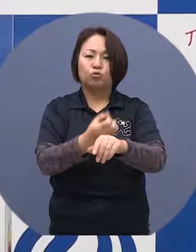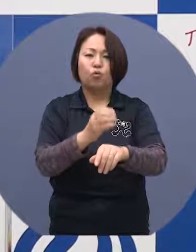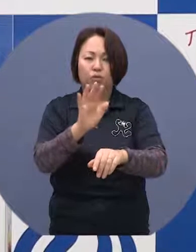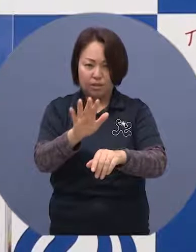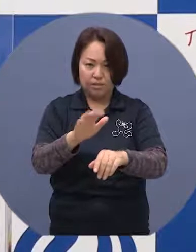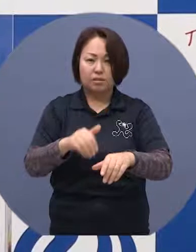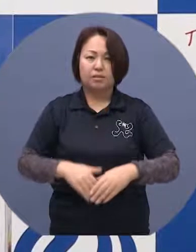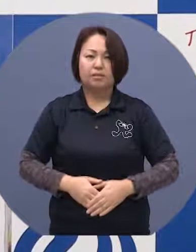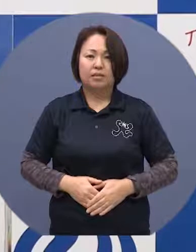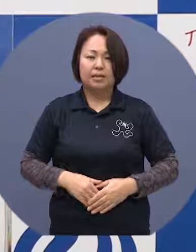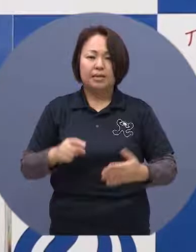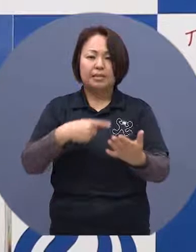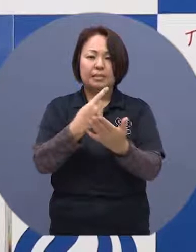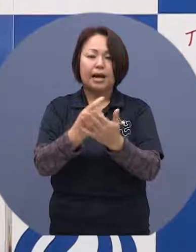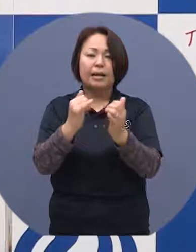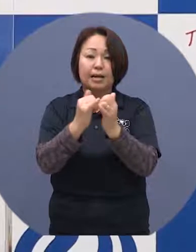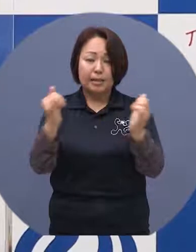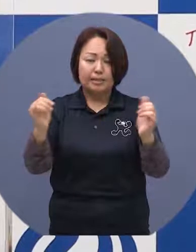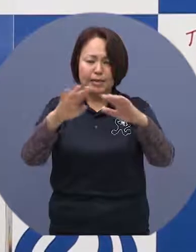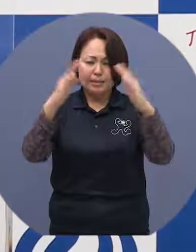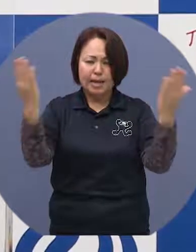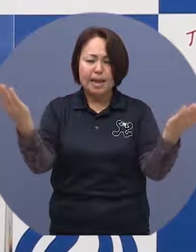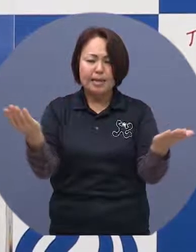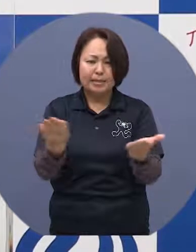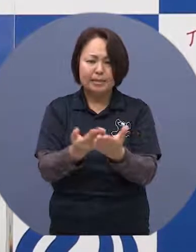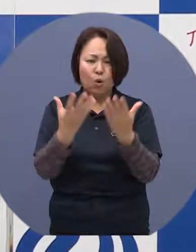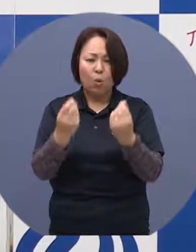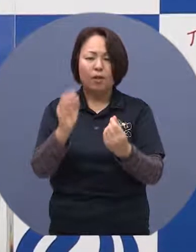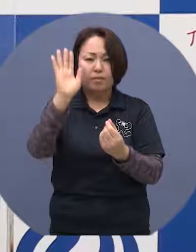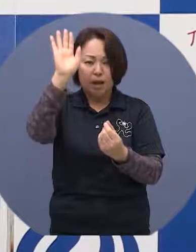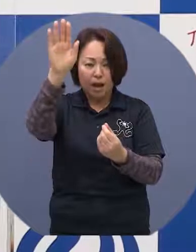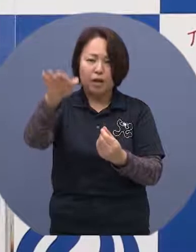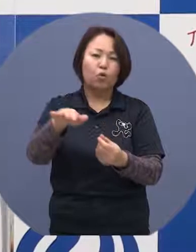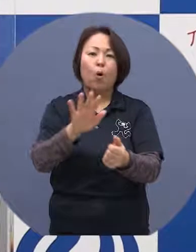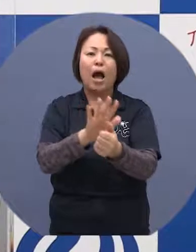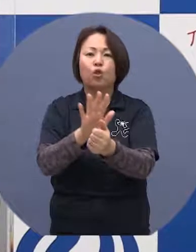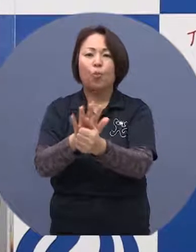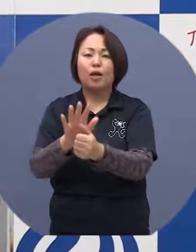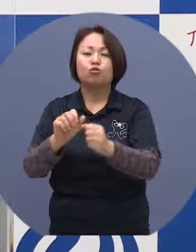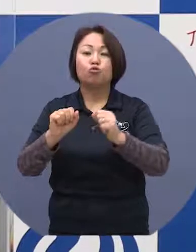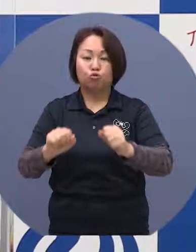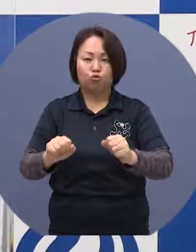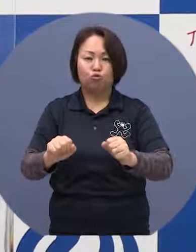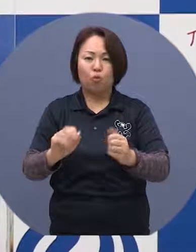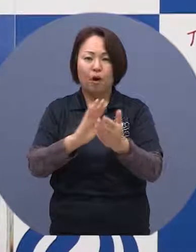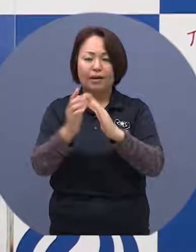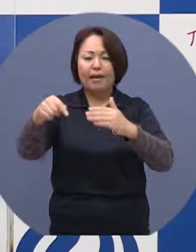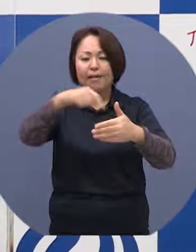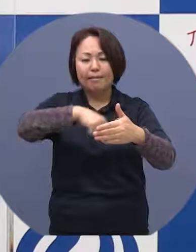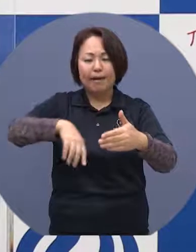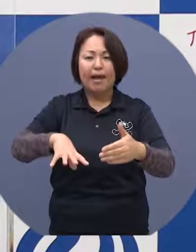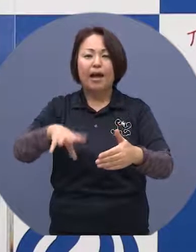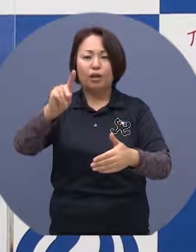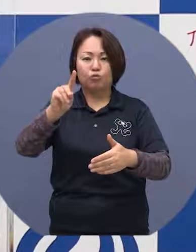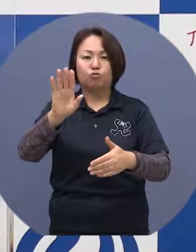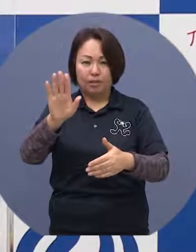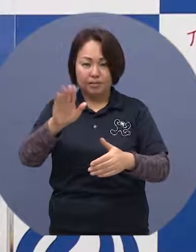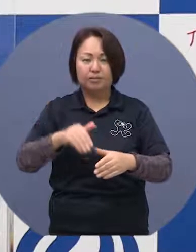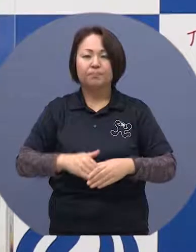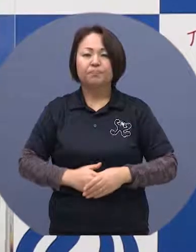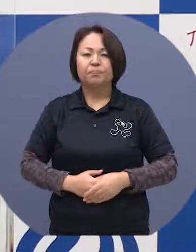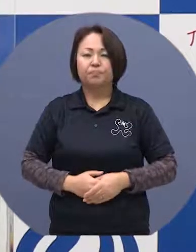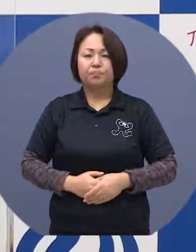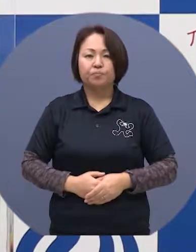参加者全員にアドバイスを行う婚活ベッドについては県内で初の試みたということであります